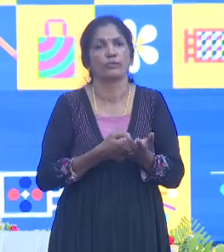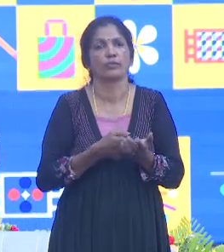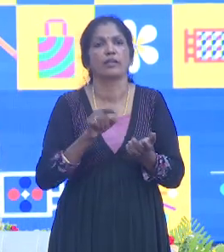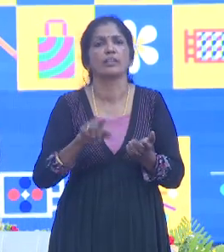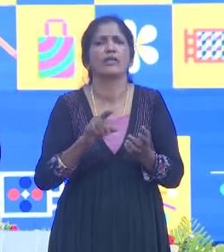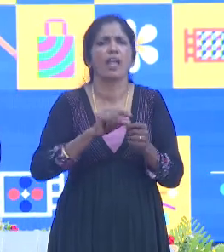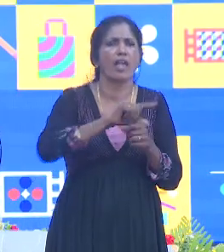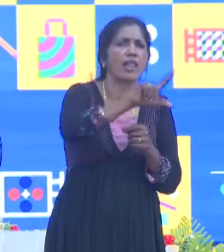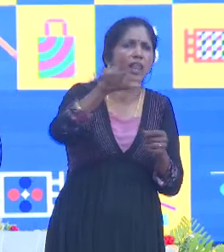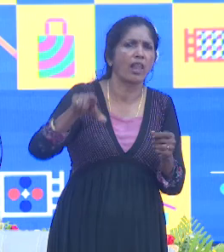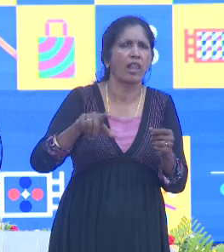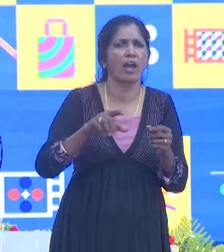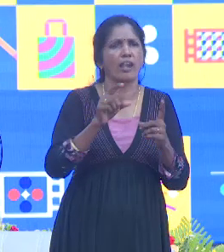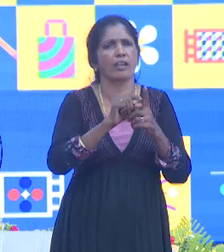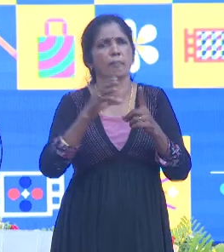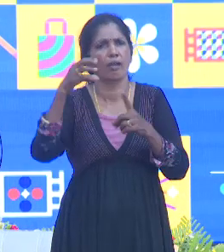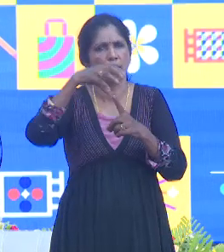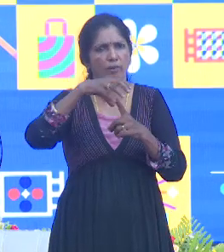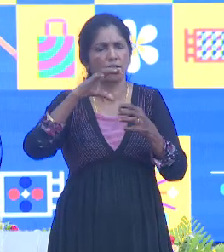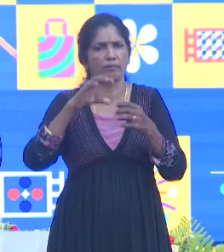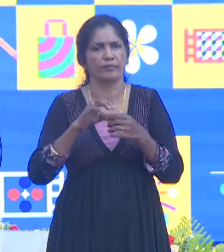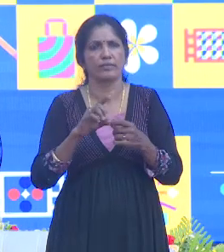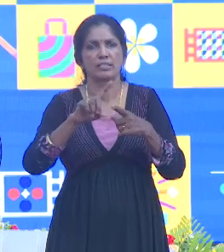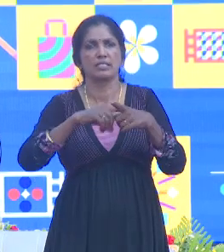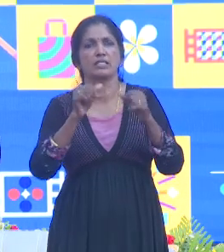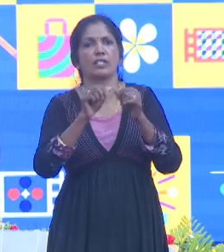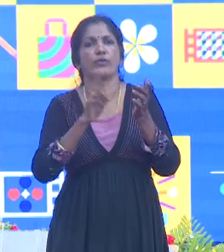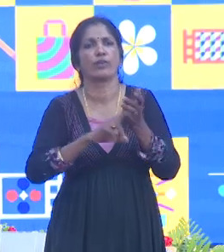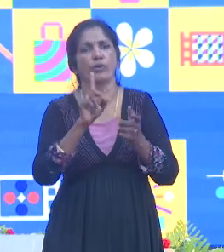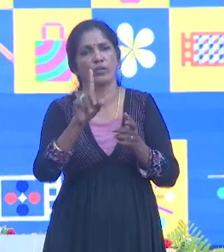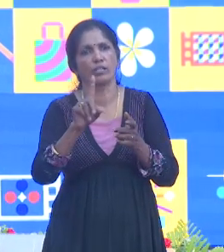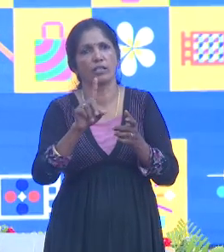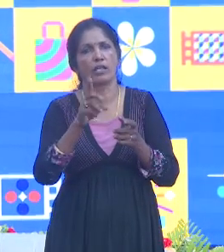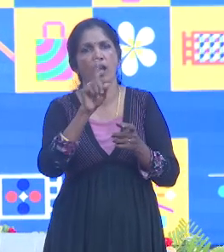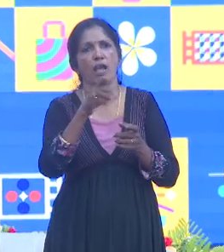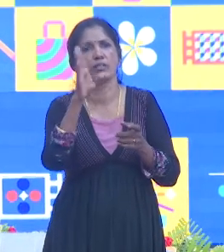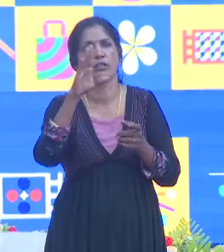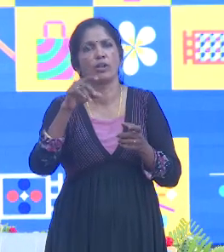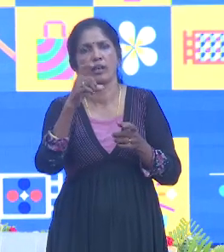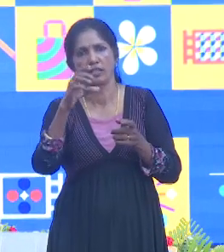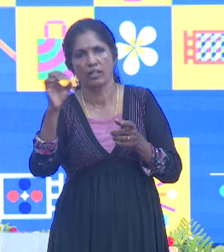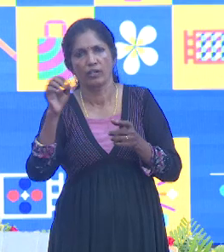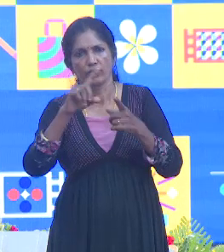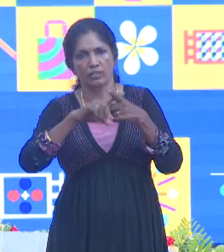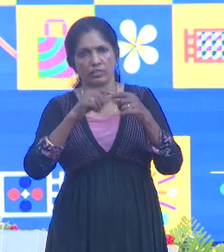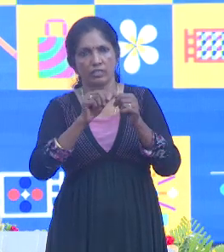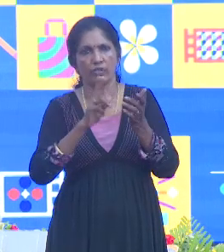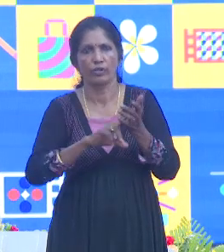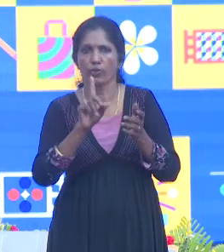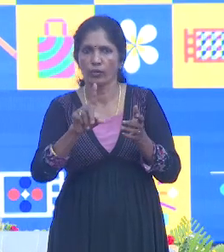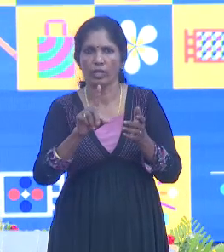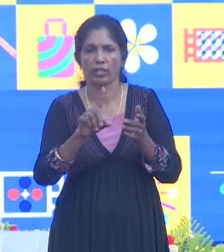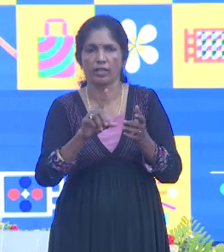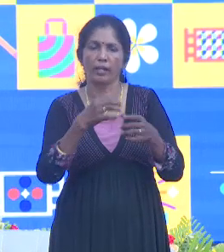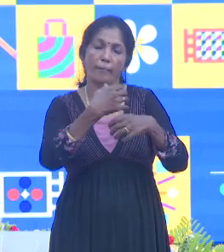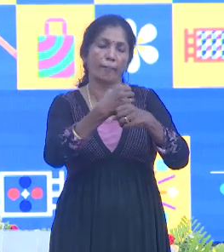അതിൻ്റെ എല്ലാ വകുപ്പുകളും ജനുവരി മാസം 1-ാം തീയതി തന്നെ, 1970 ജനുവരി മാസം 1-ാം തീയതി തന്നെ നടപ്പിലാക്കണം